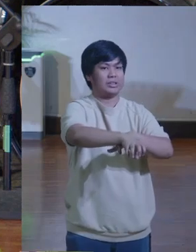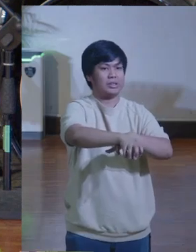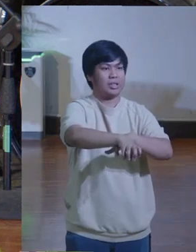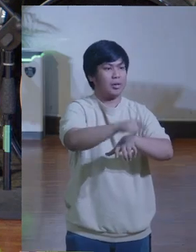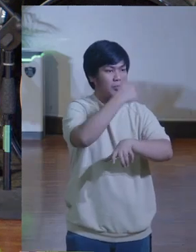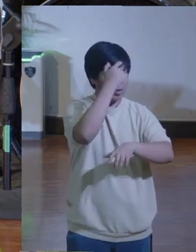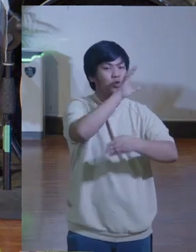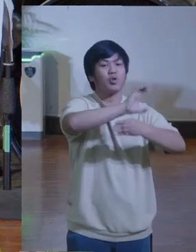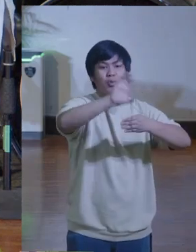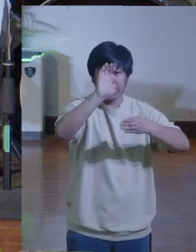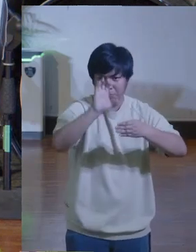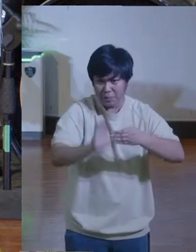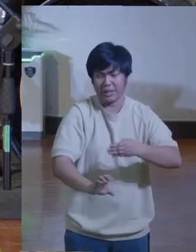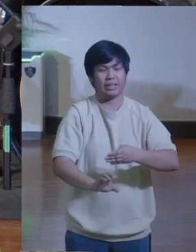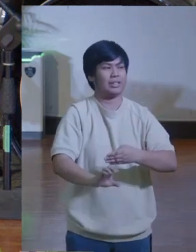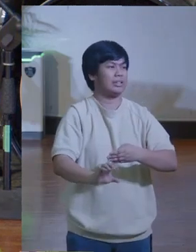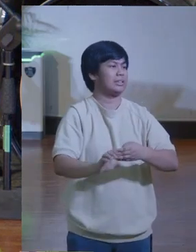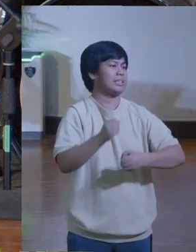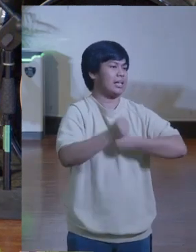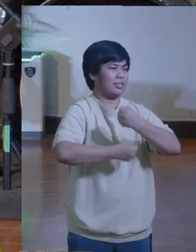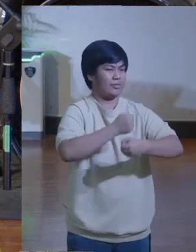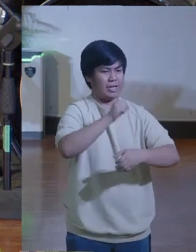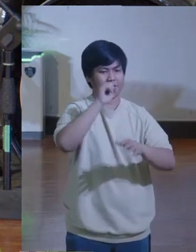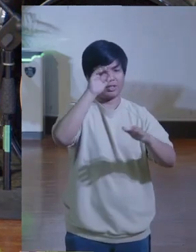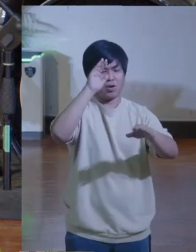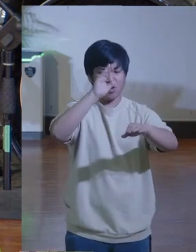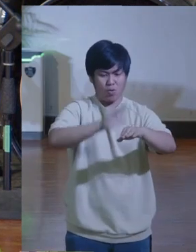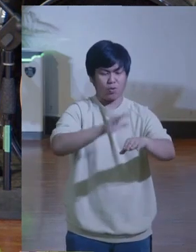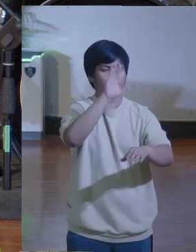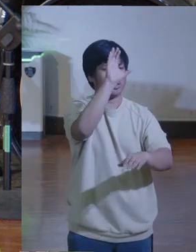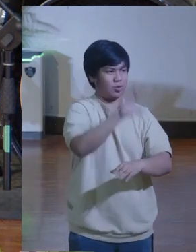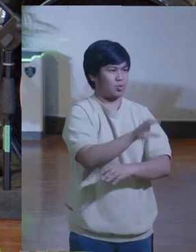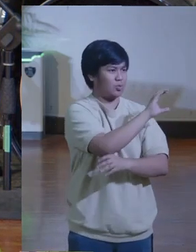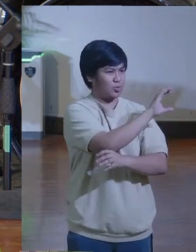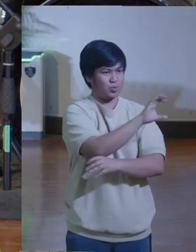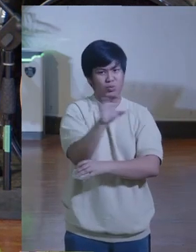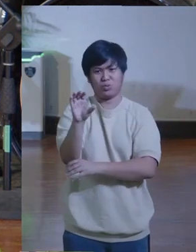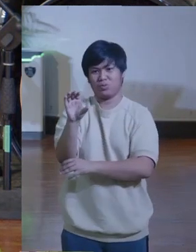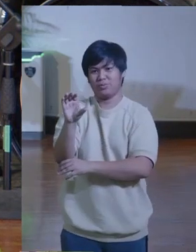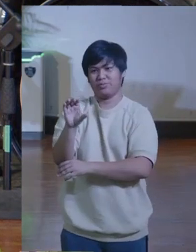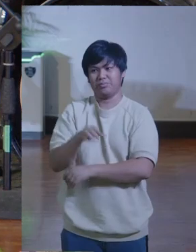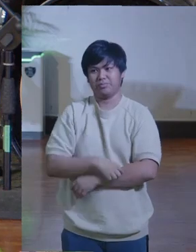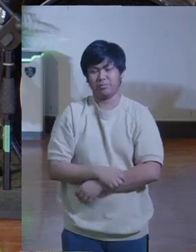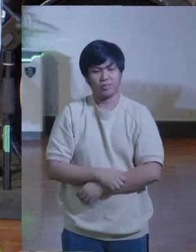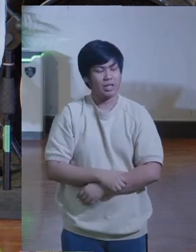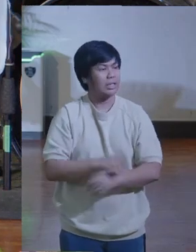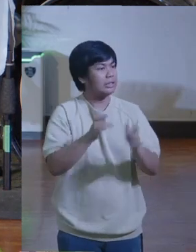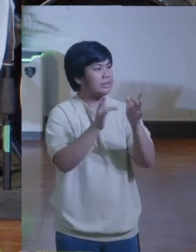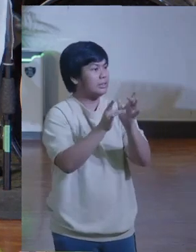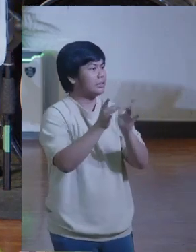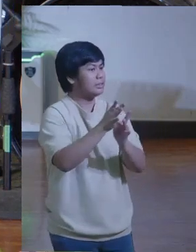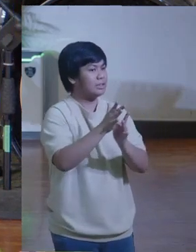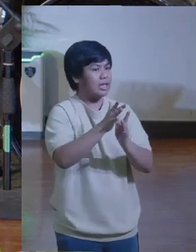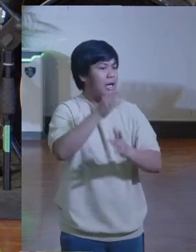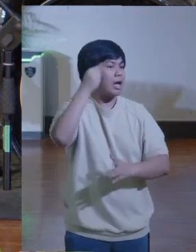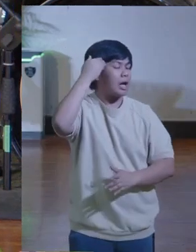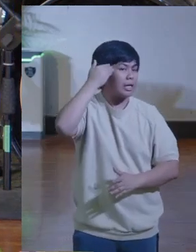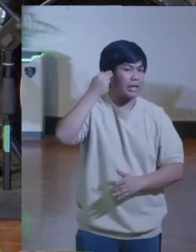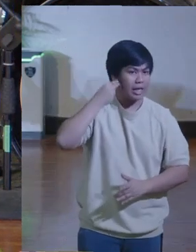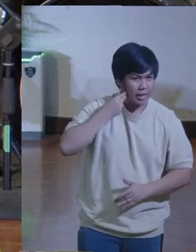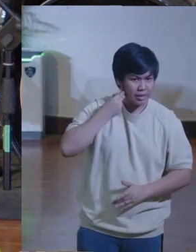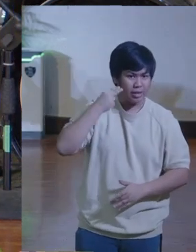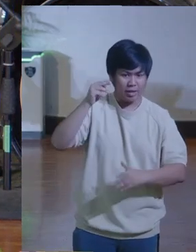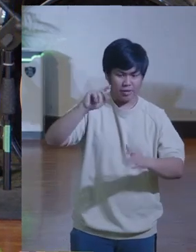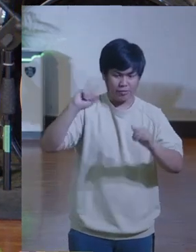at kumpleto ang kanyang sakripisyo sa krus. Sabi sa verse 18 ng ating teksto, and He is the head of the body, the church. He